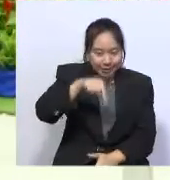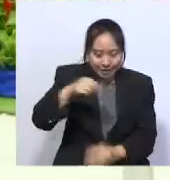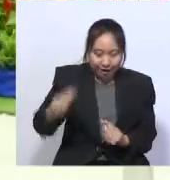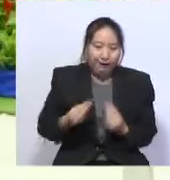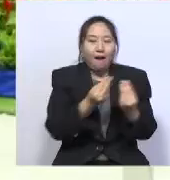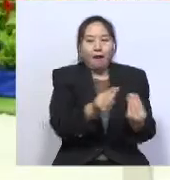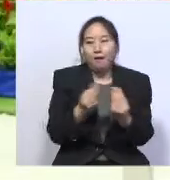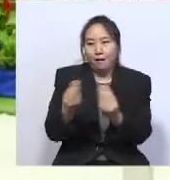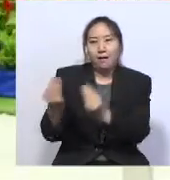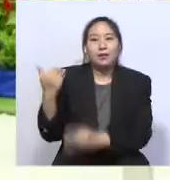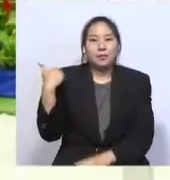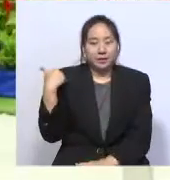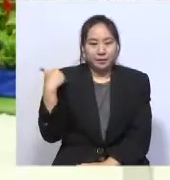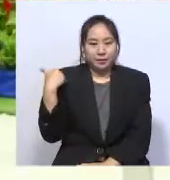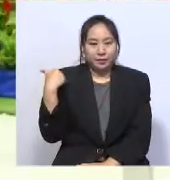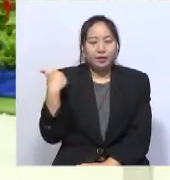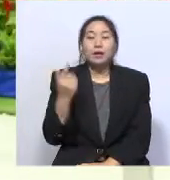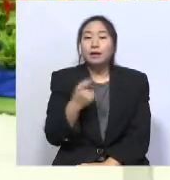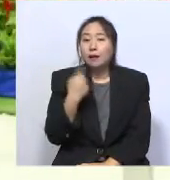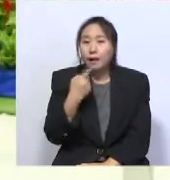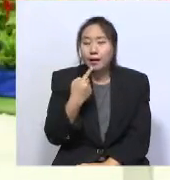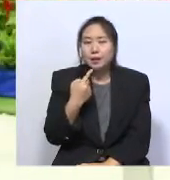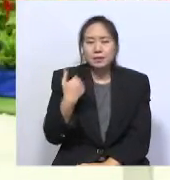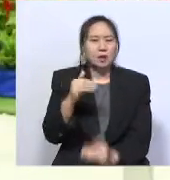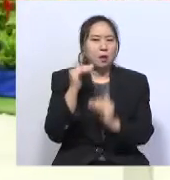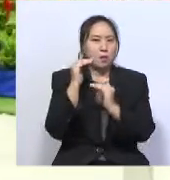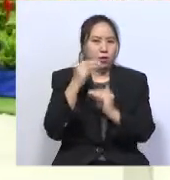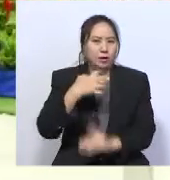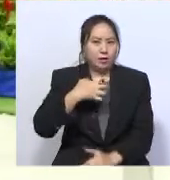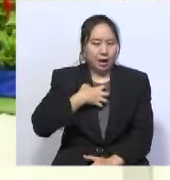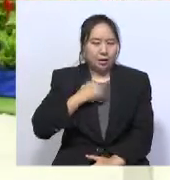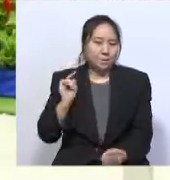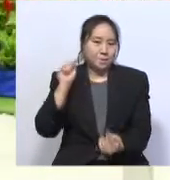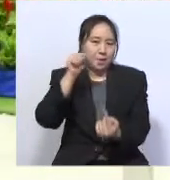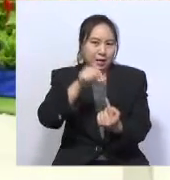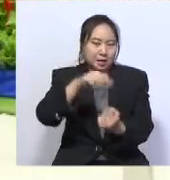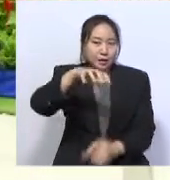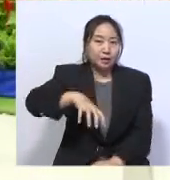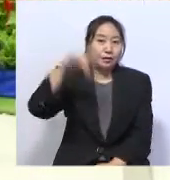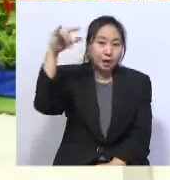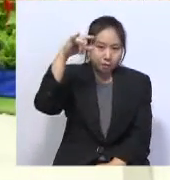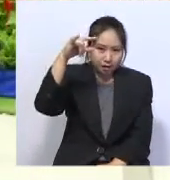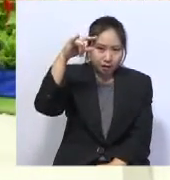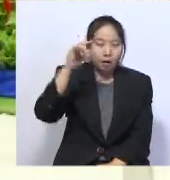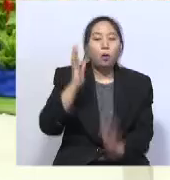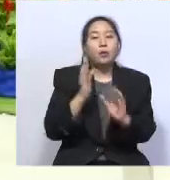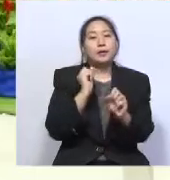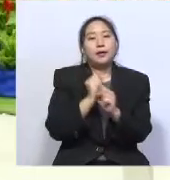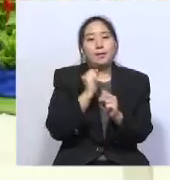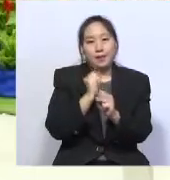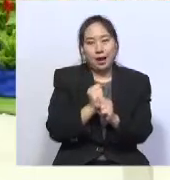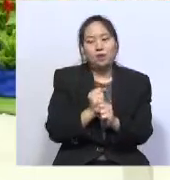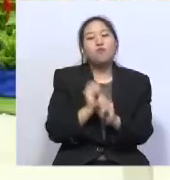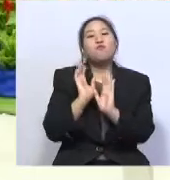ากาศยานดอนเมืองค่ะและสำหรับคุณผู้ชมนะคะที่มีกำหนดการจะเดินทางมายังท่าอากาศยานดอนเมืองค่ะทางด้านเจ้าหน้าที่เองนะ